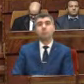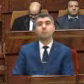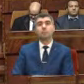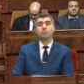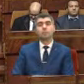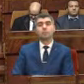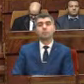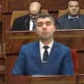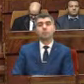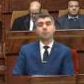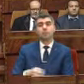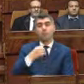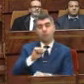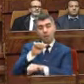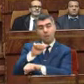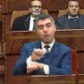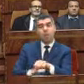عدم تعويض التعاضديات